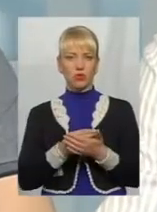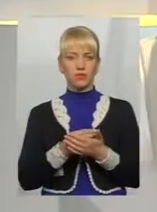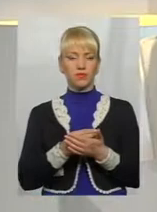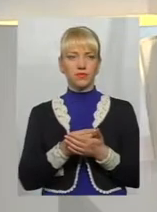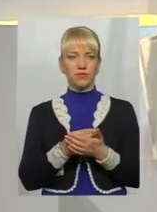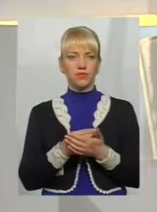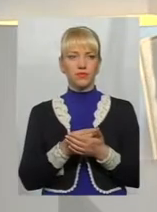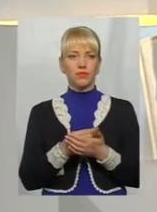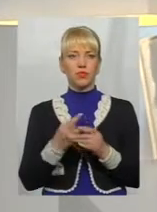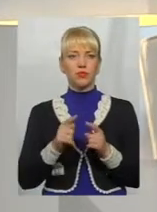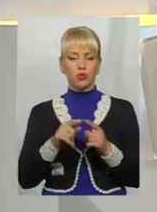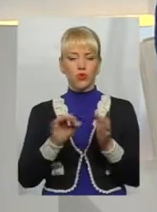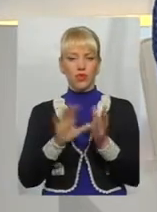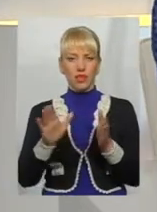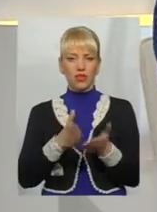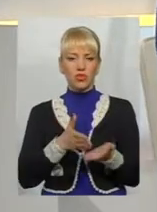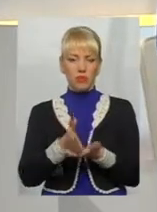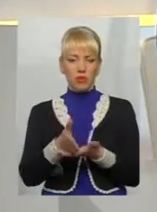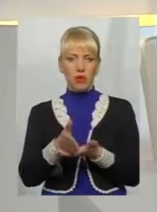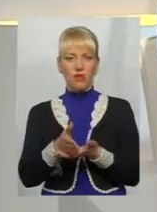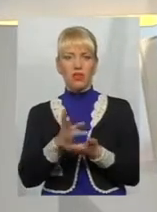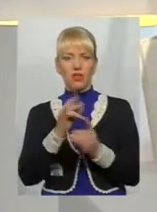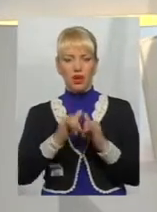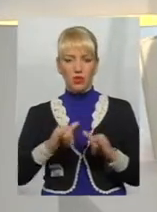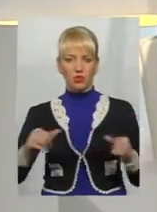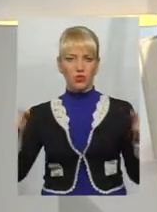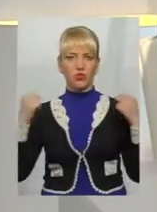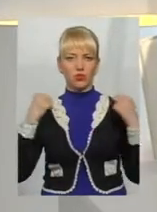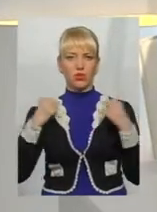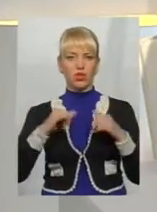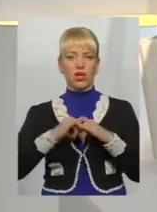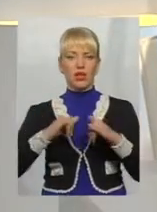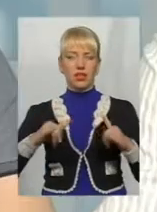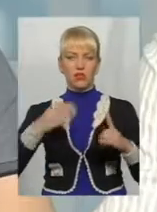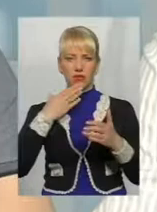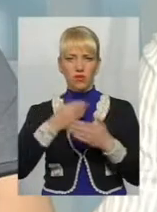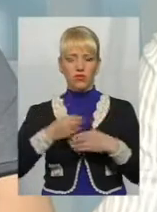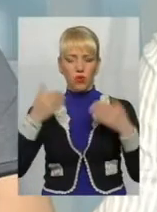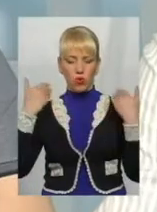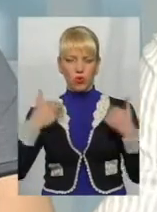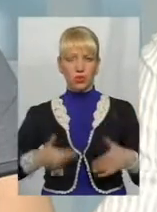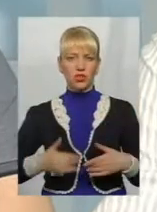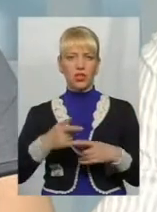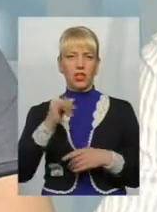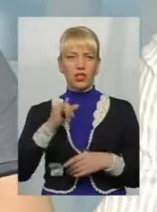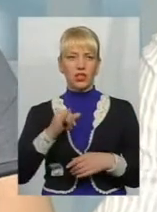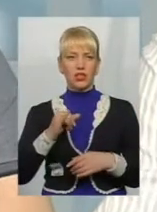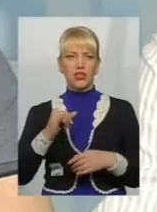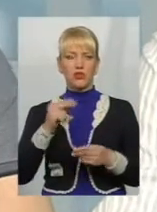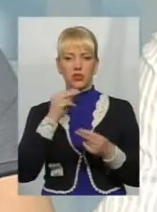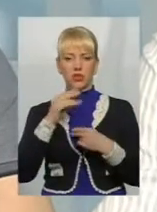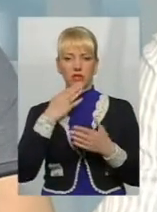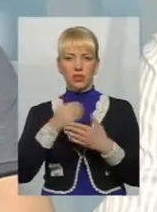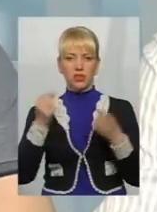Тобто ту енергію спрямовували безпосередньо на розвиток спорту, на розвиток свого тіла? І вдосконяли свої